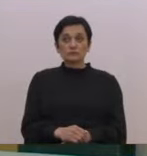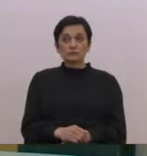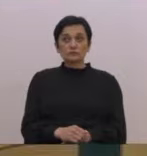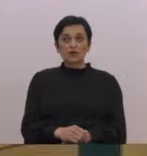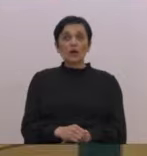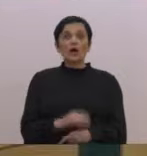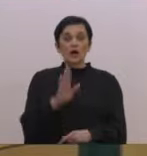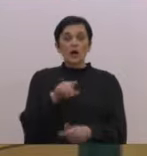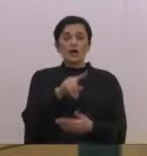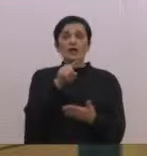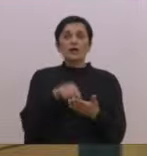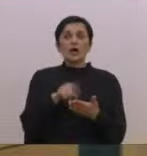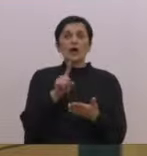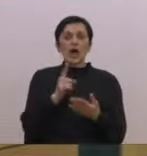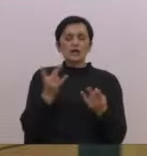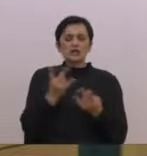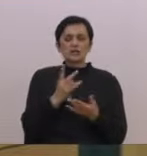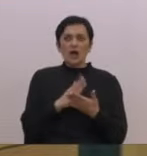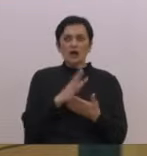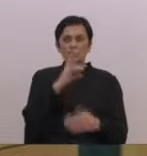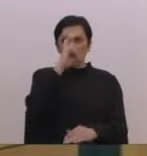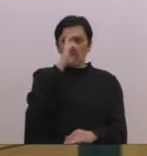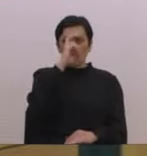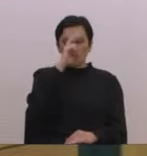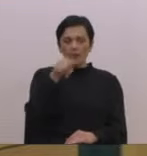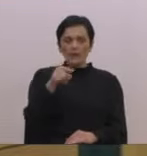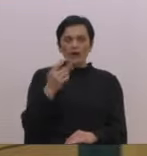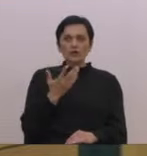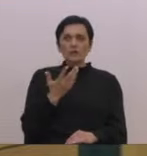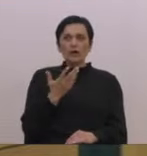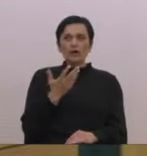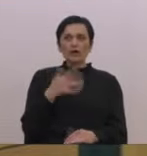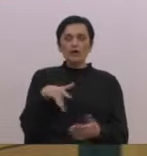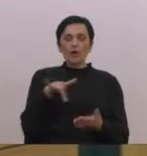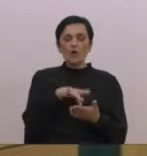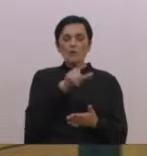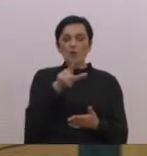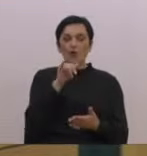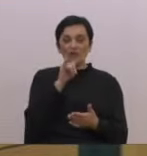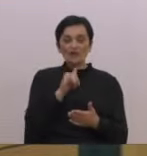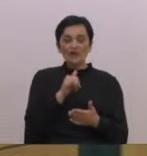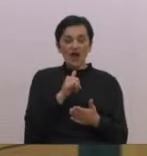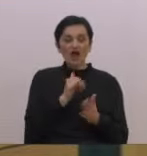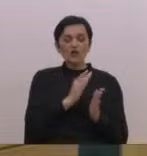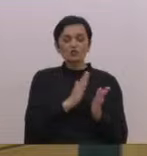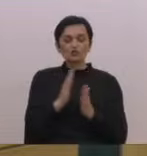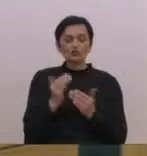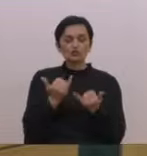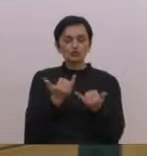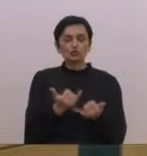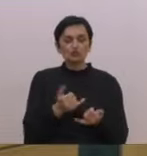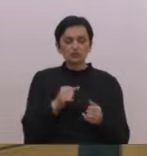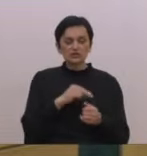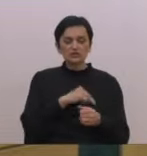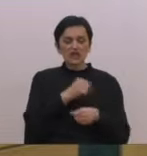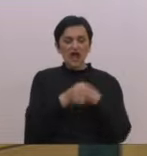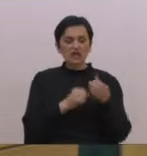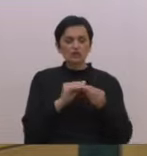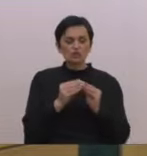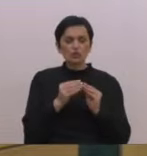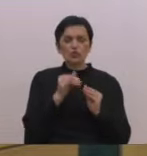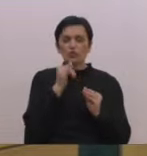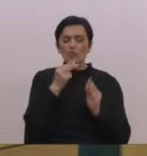Mașin dau s-o atkitho, rasa ciroi, tkhelis upleba, romelic. Mokalakes, veru guarebs. Tasak mevis problemas. Veru